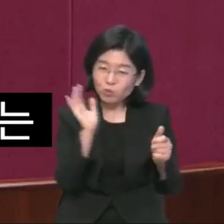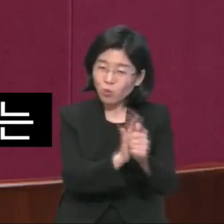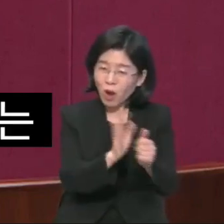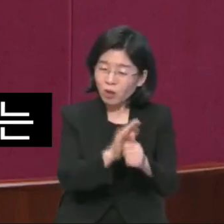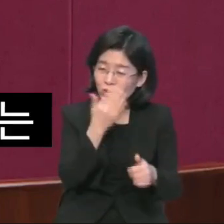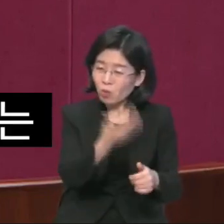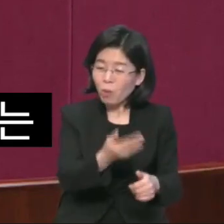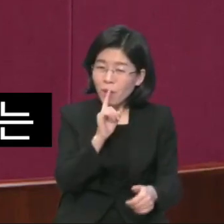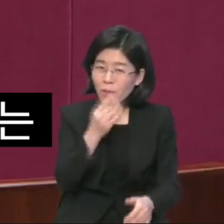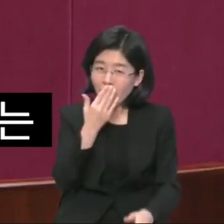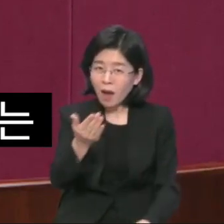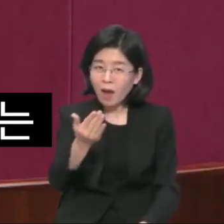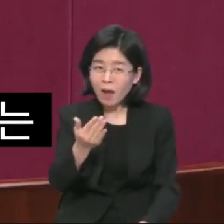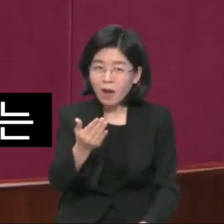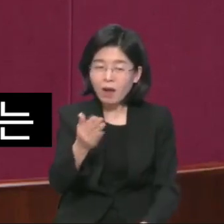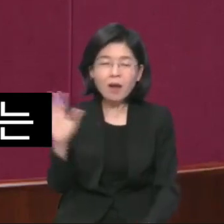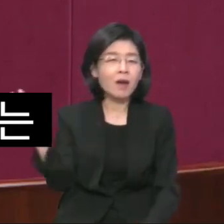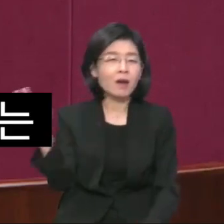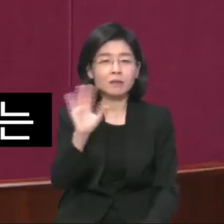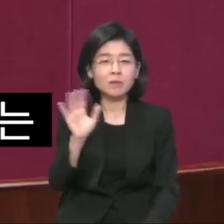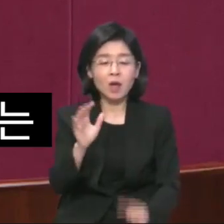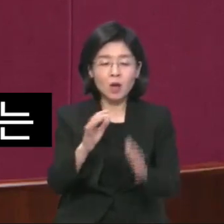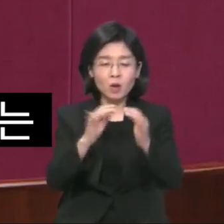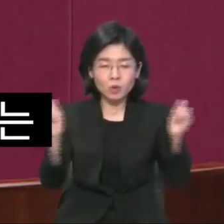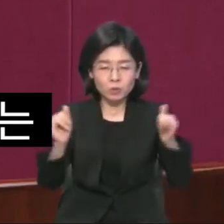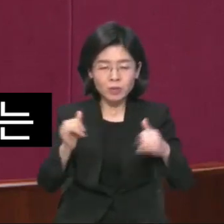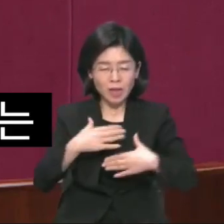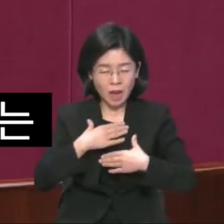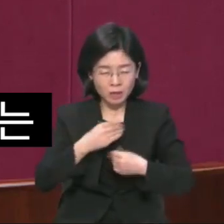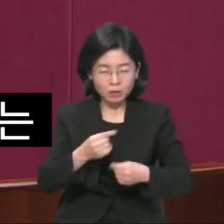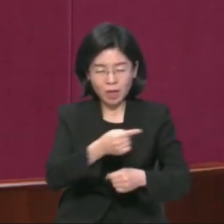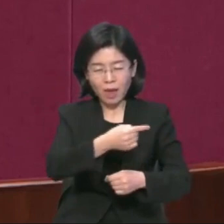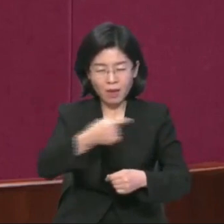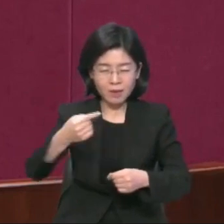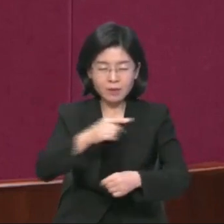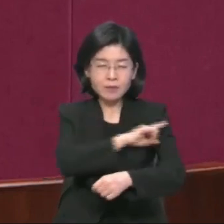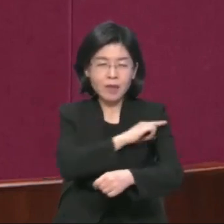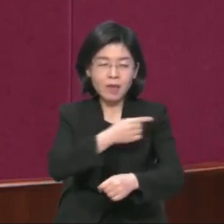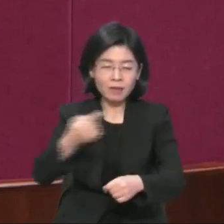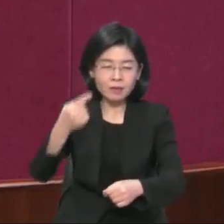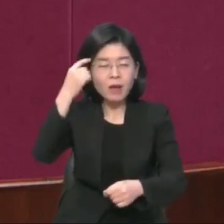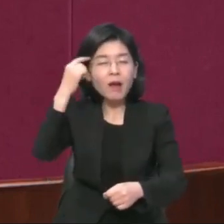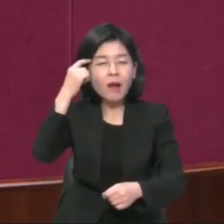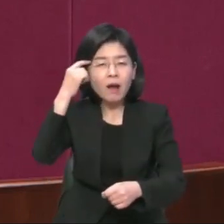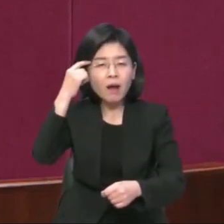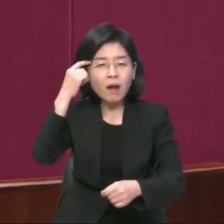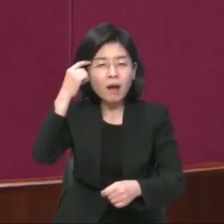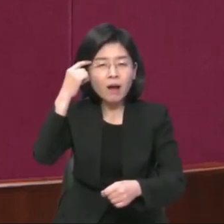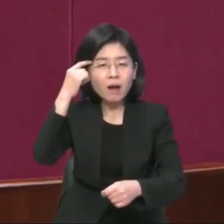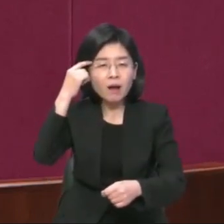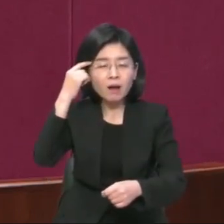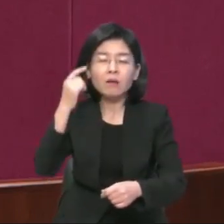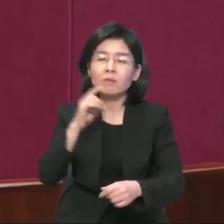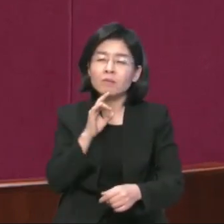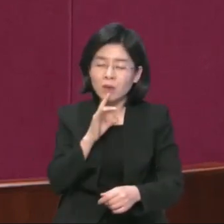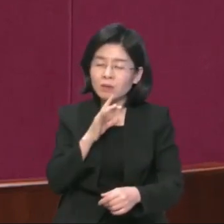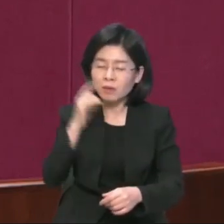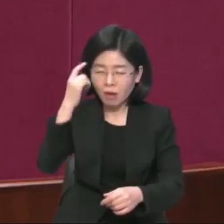이것은 엄연히 국민의 안전을 최우선해서 하는 정치의 본질을 벗어나는 겁니다.